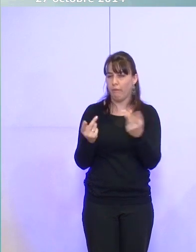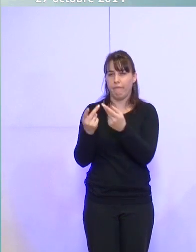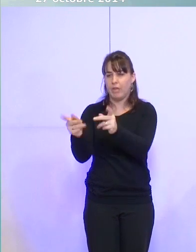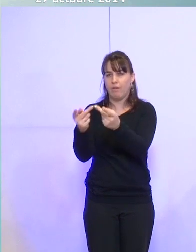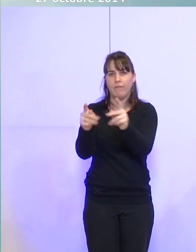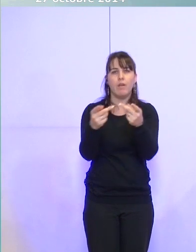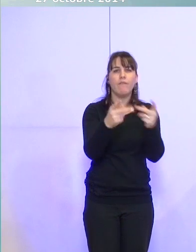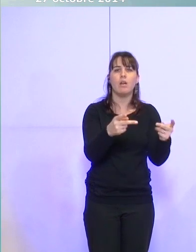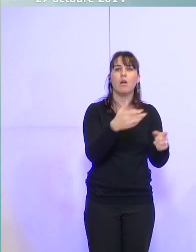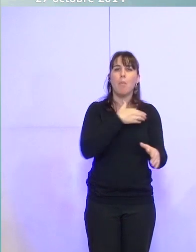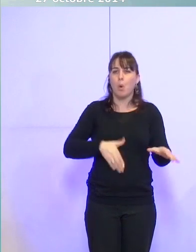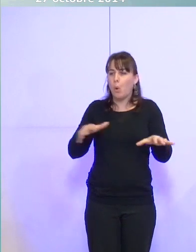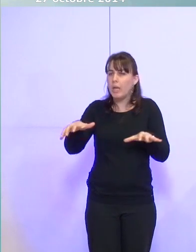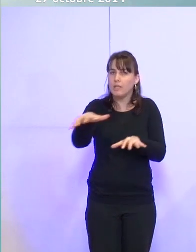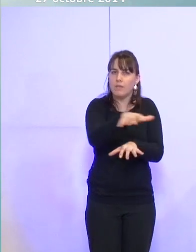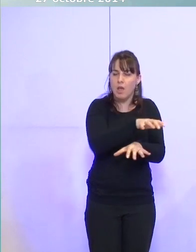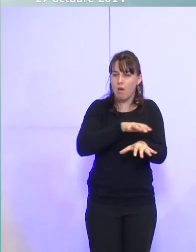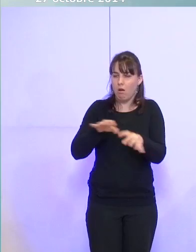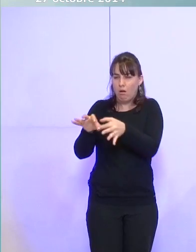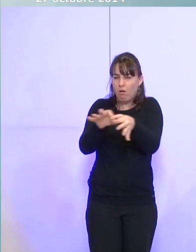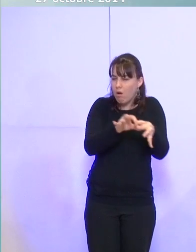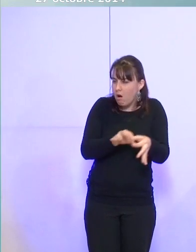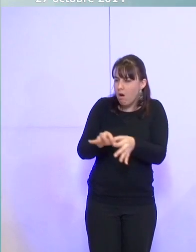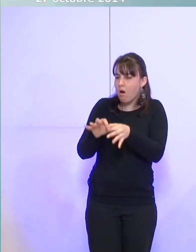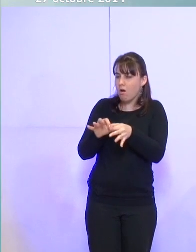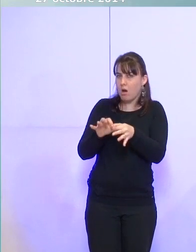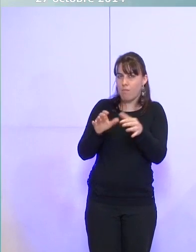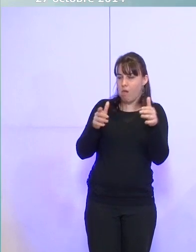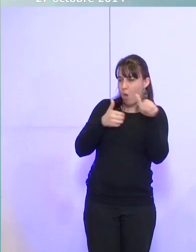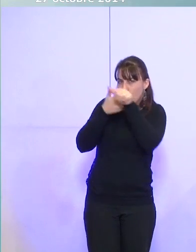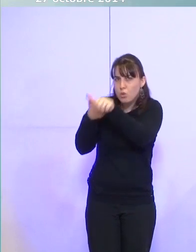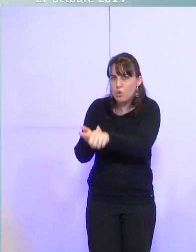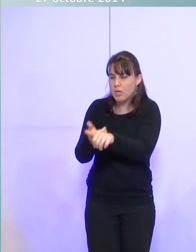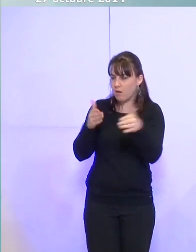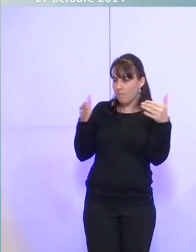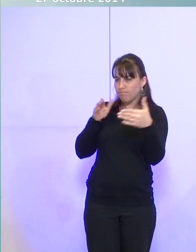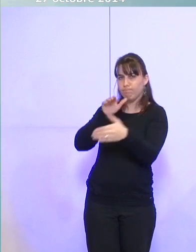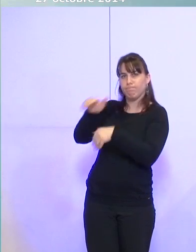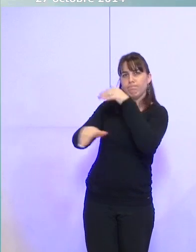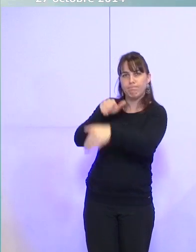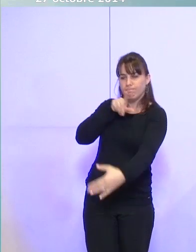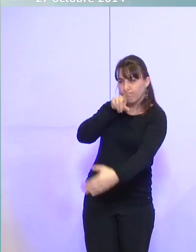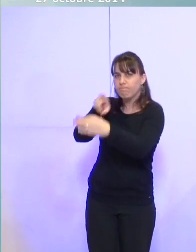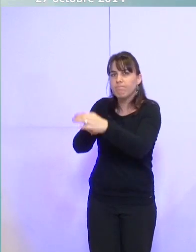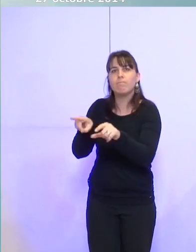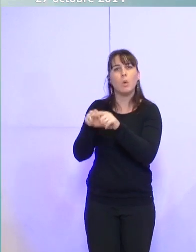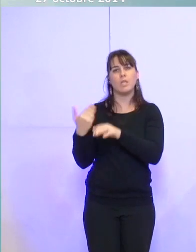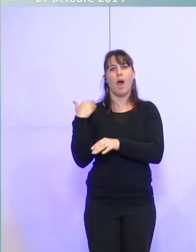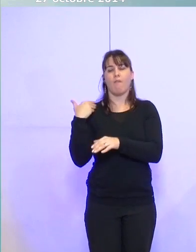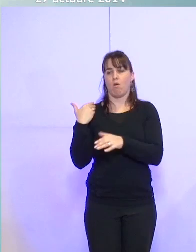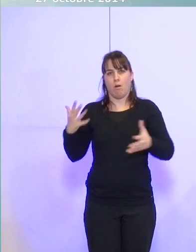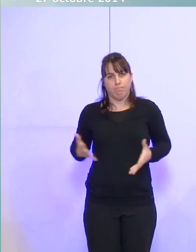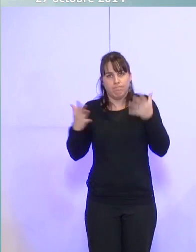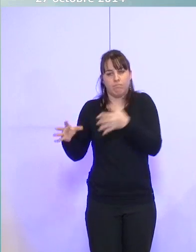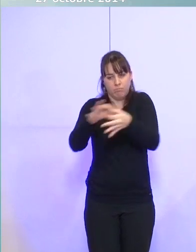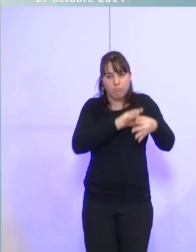de collectivités se rapprochent de la régie des eaux, se rapprochent des acteurs qui ont permis cela aujourd'hui pour partager